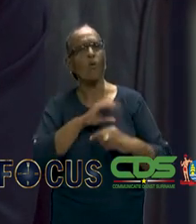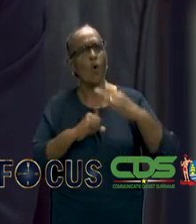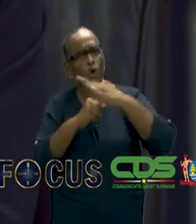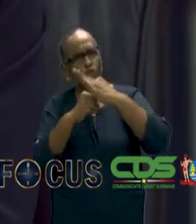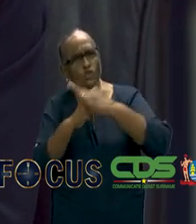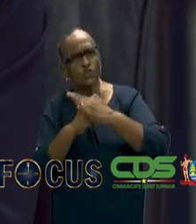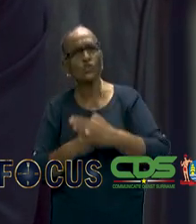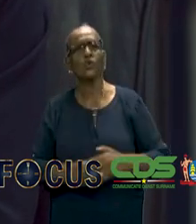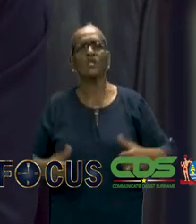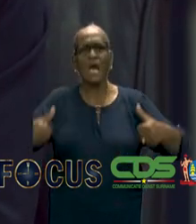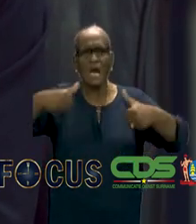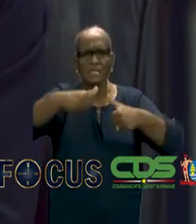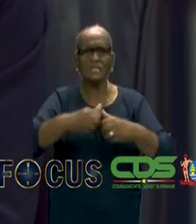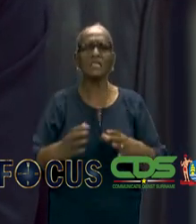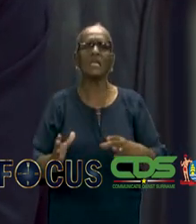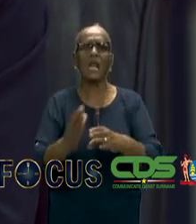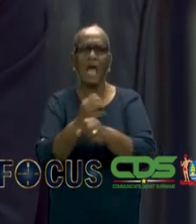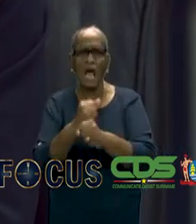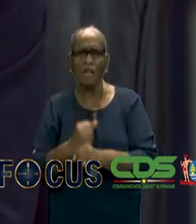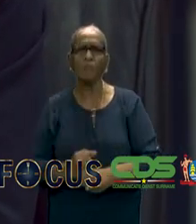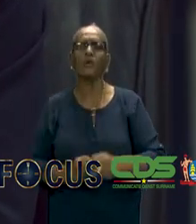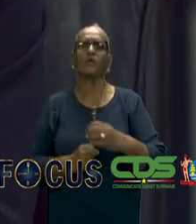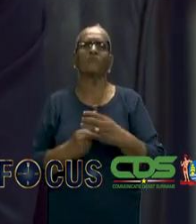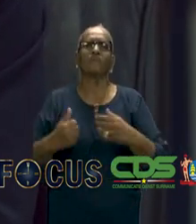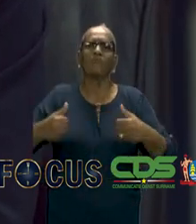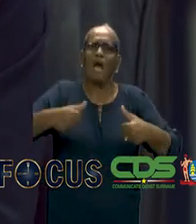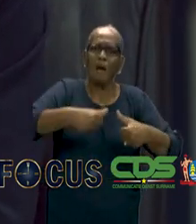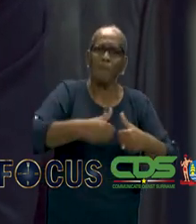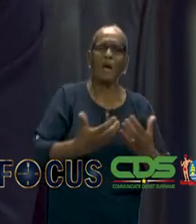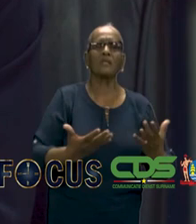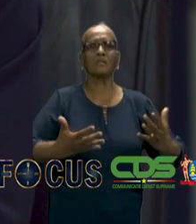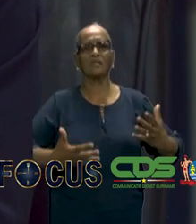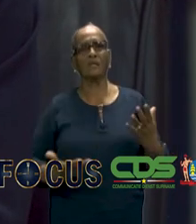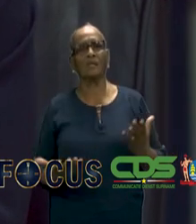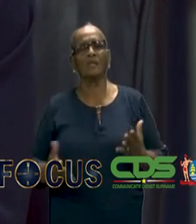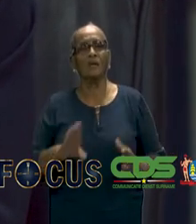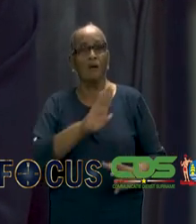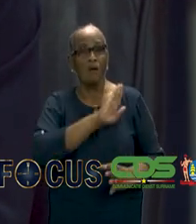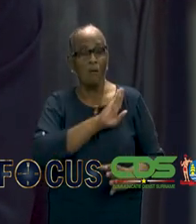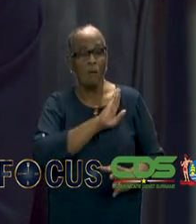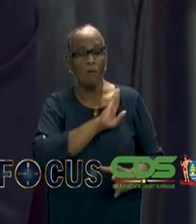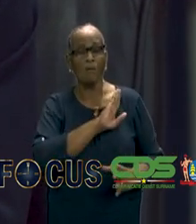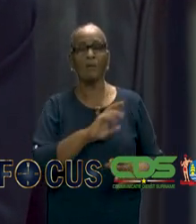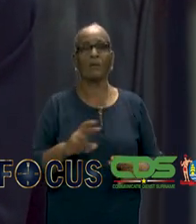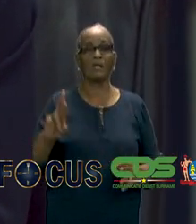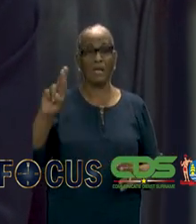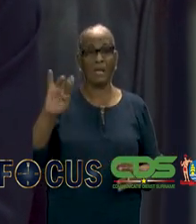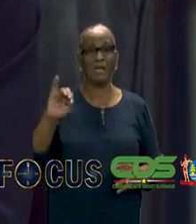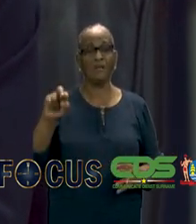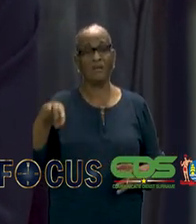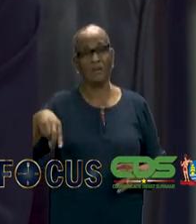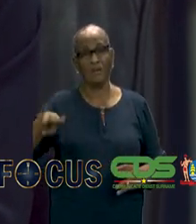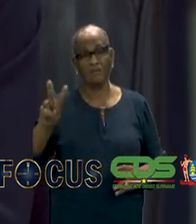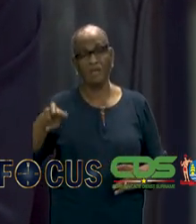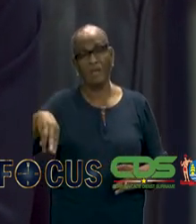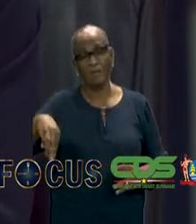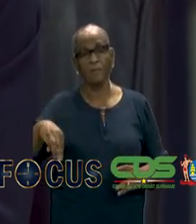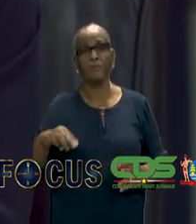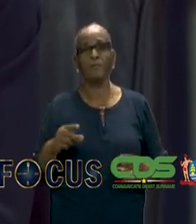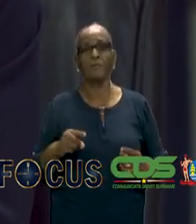van COVID-19 datacollectie en analyse. Ook moet u weten dat het RIVM reeds in het begin